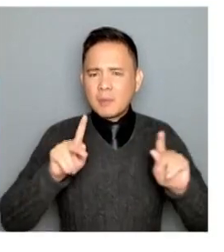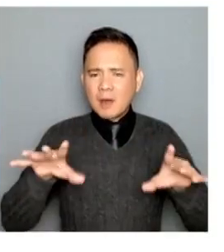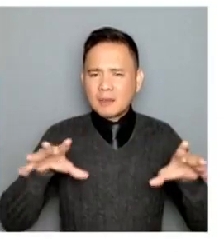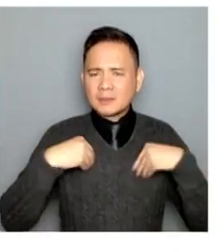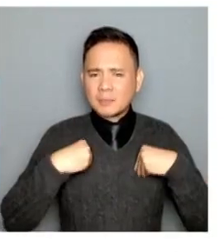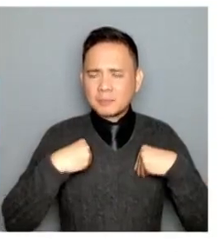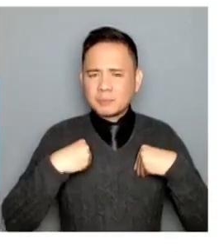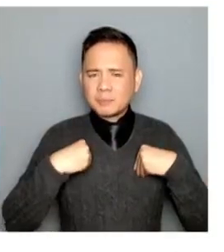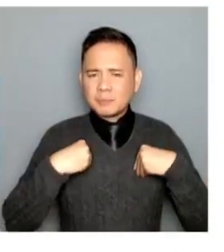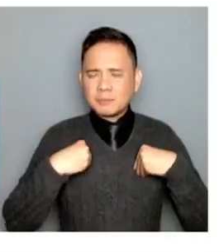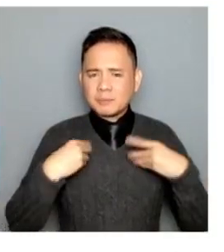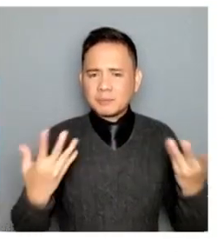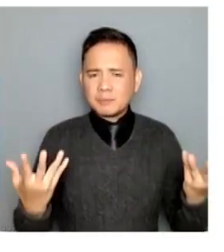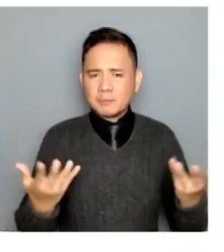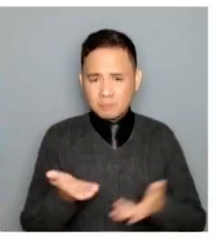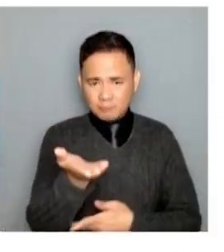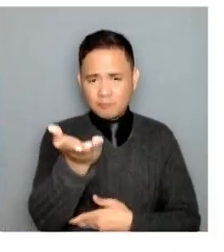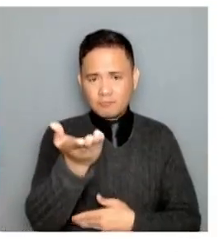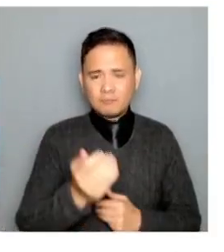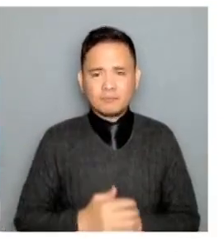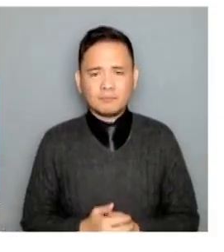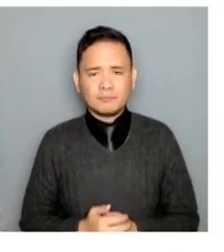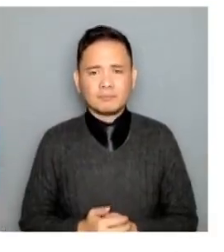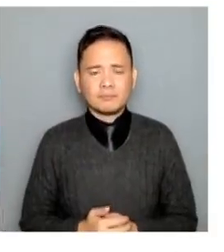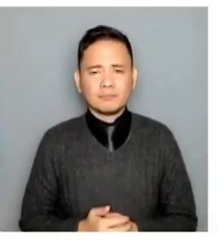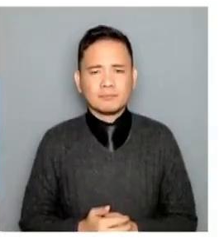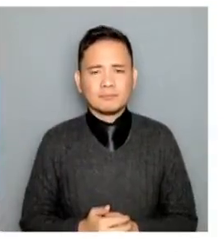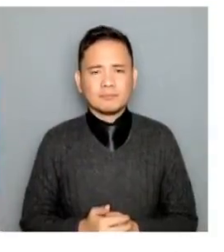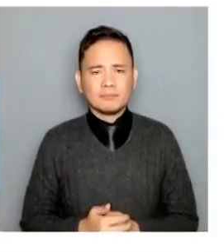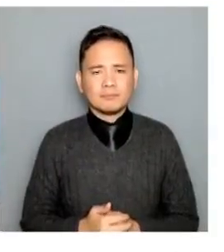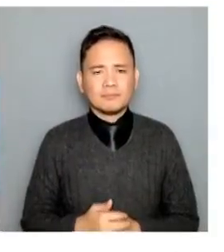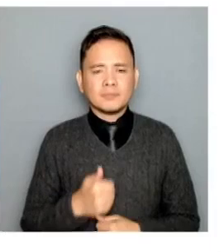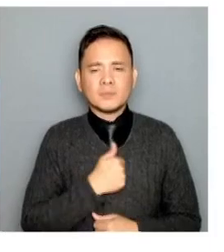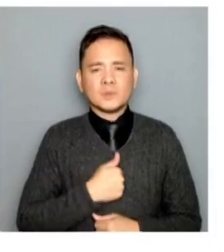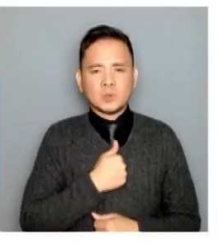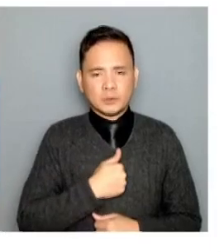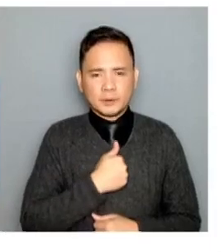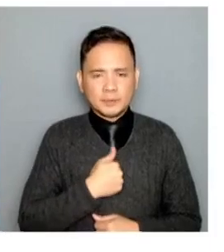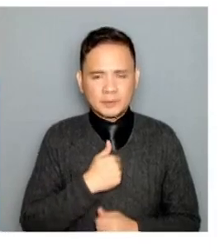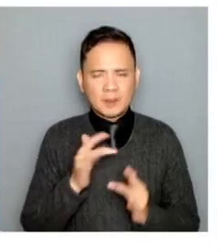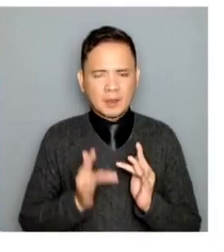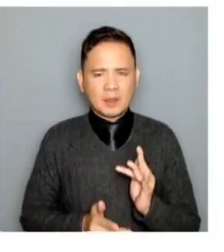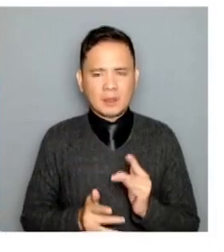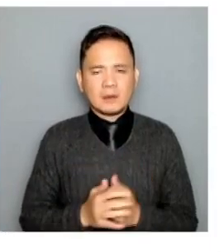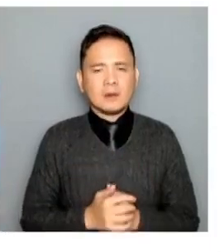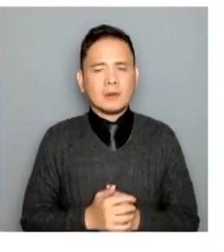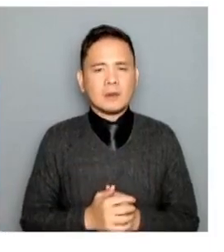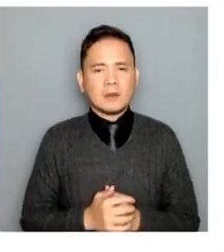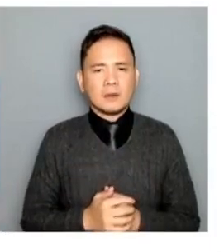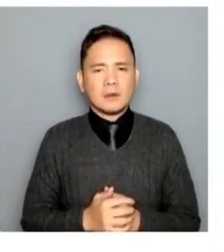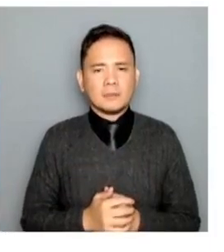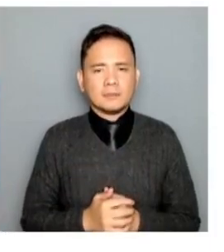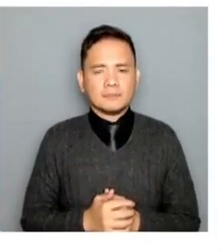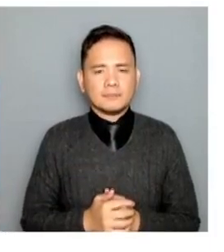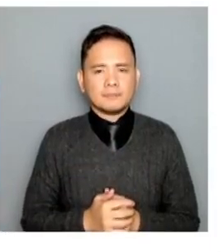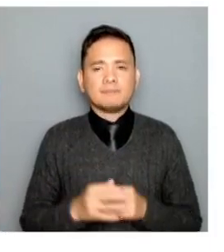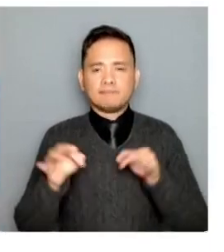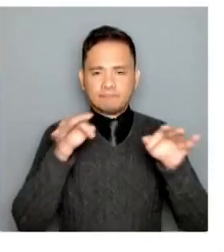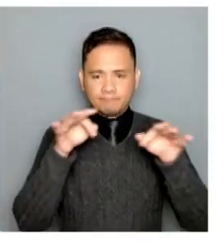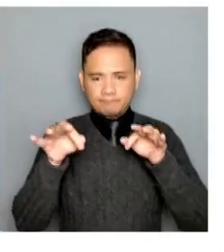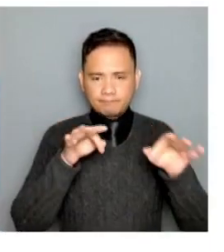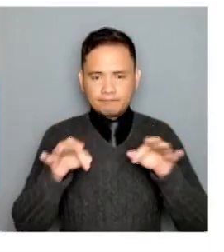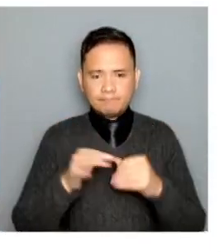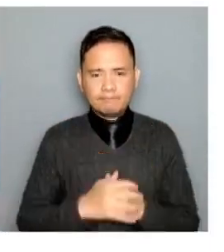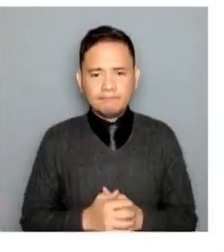mga constituents. Go ahead po, Mayor. Sorry, ano, wala po. Go ahead. Actually, parang ano po sila. Yung